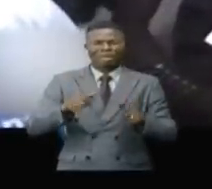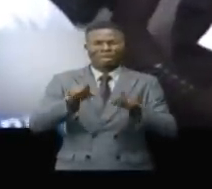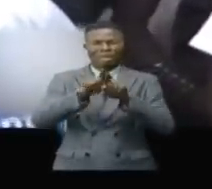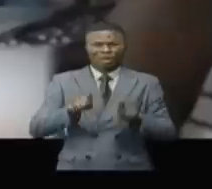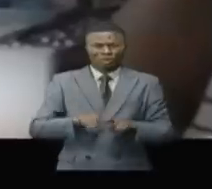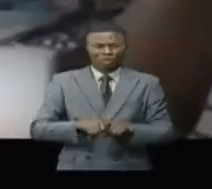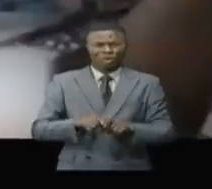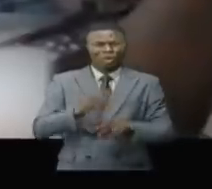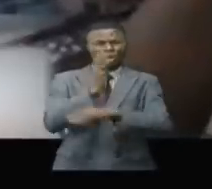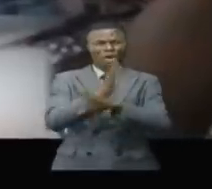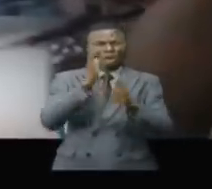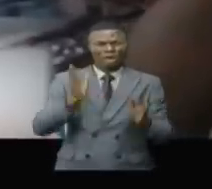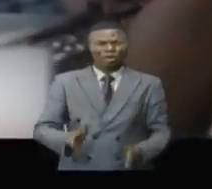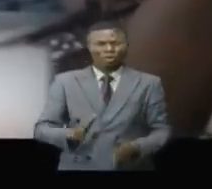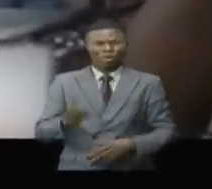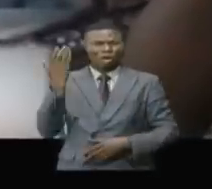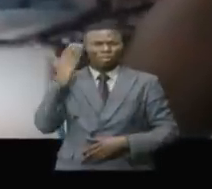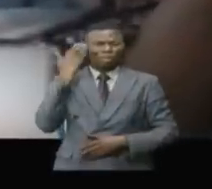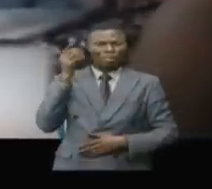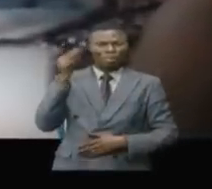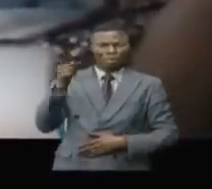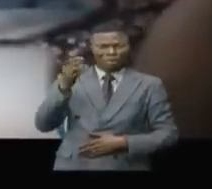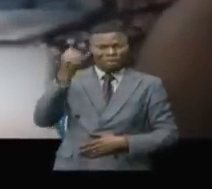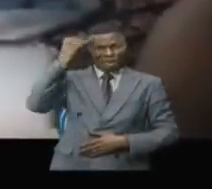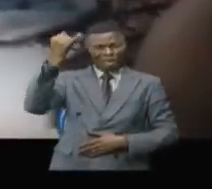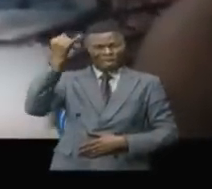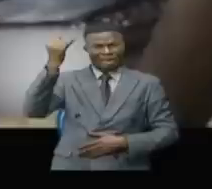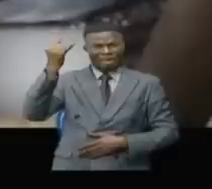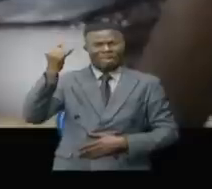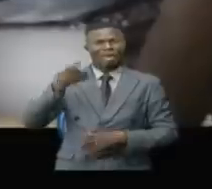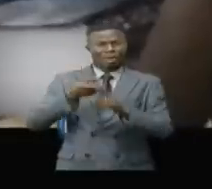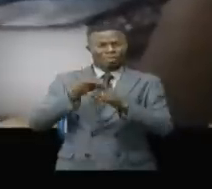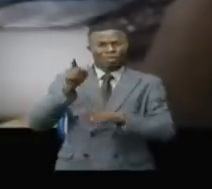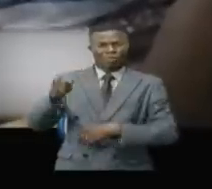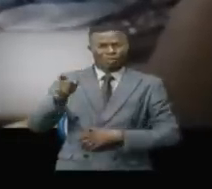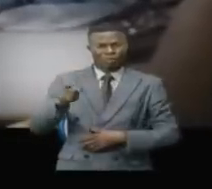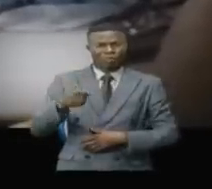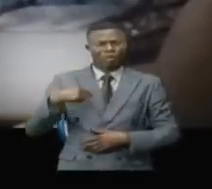son conseiller Joël Mundadi, initiateur de ce projet.